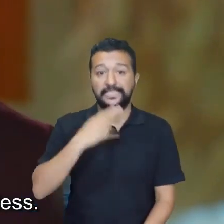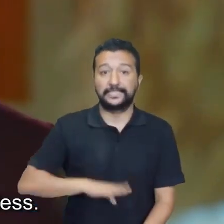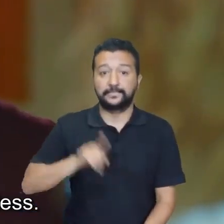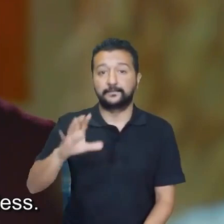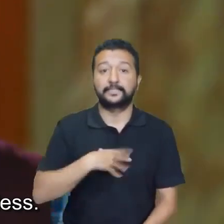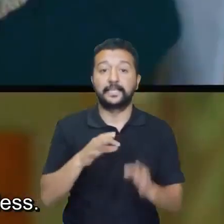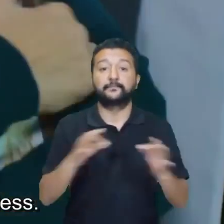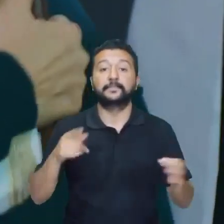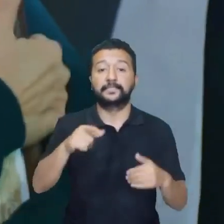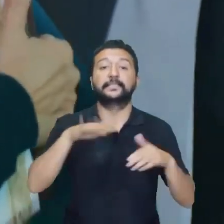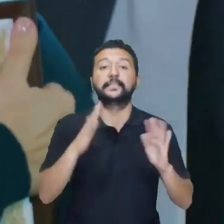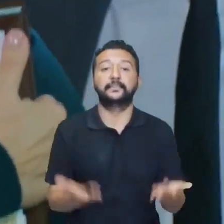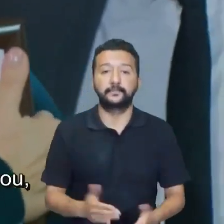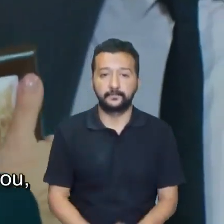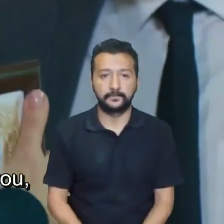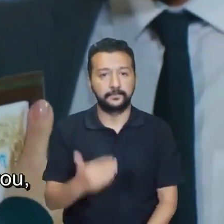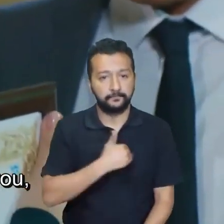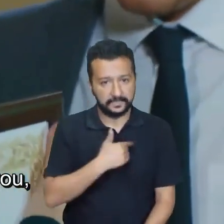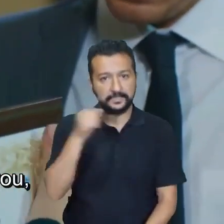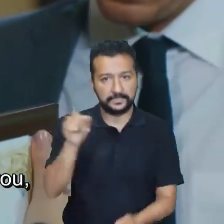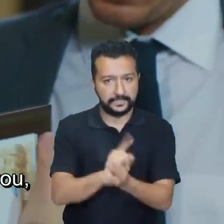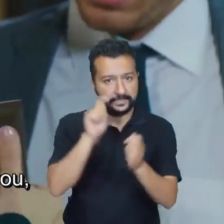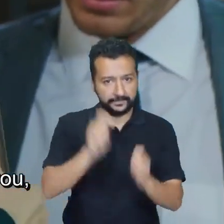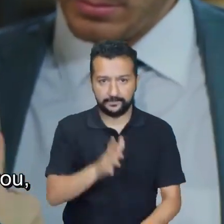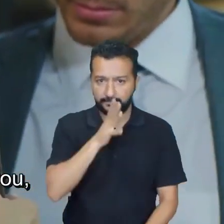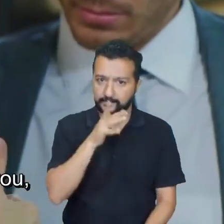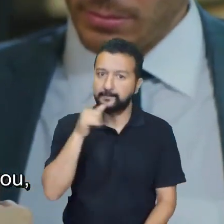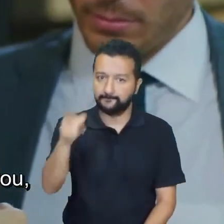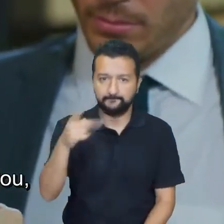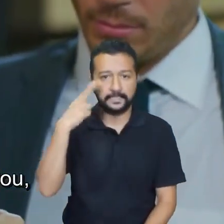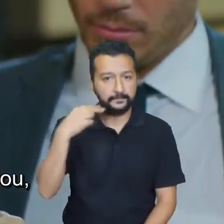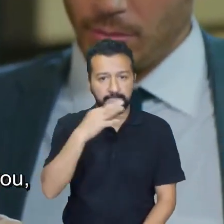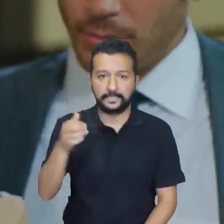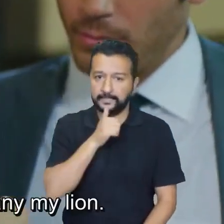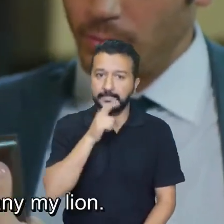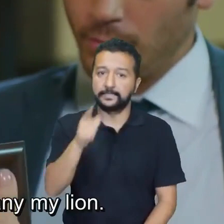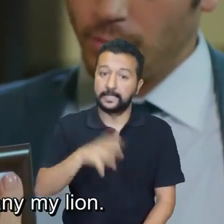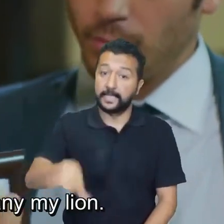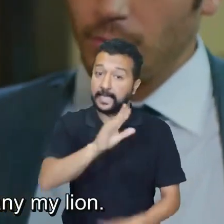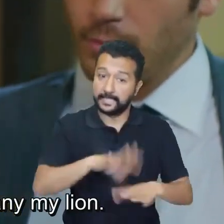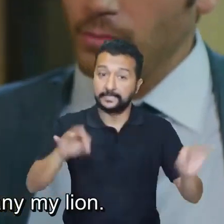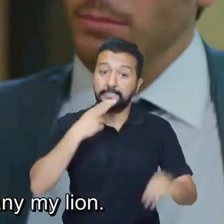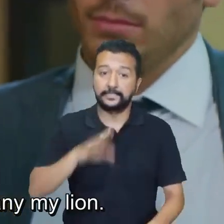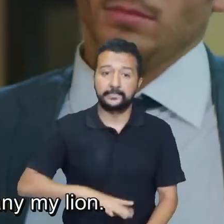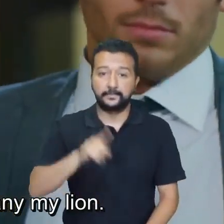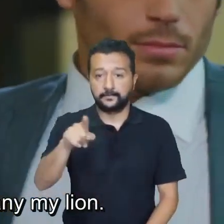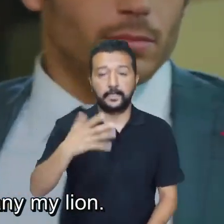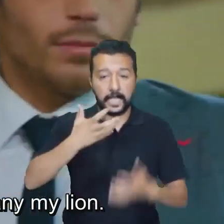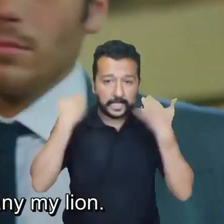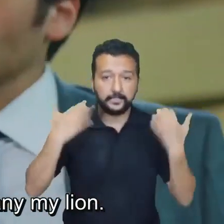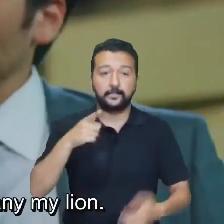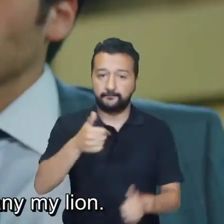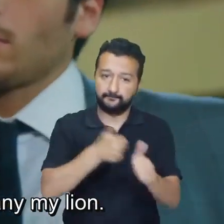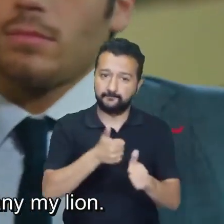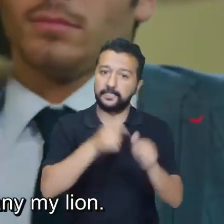kızım sahipsiz değil. Ben sana yapacağımı biliyorum meymeniyetsiz Münir. Hazırlanın kızlar.